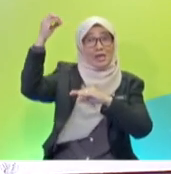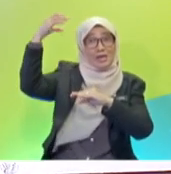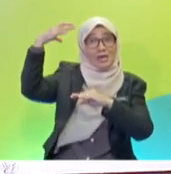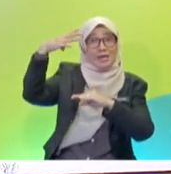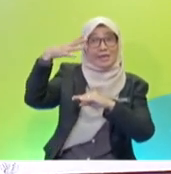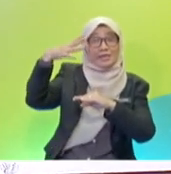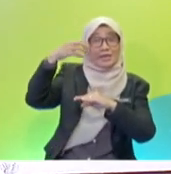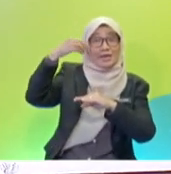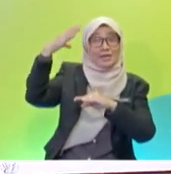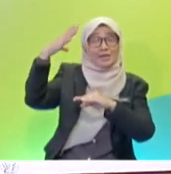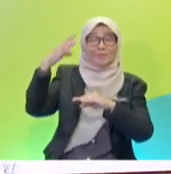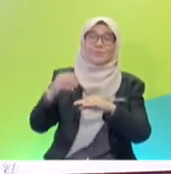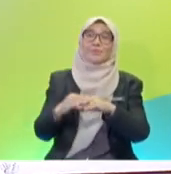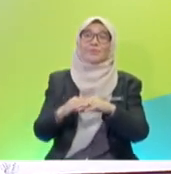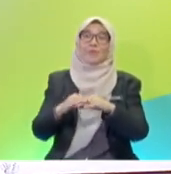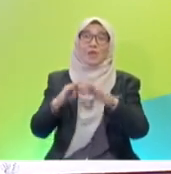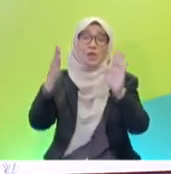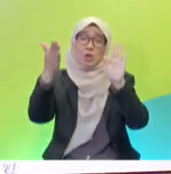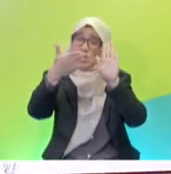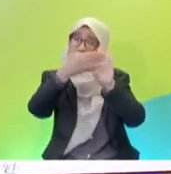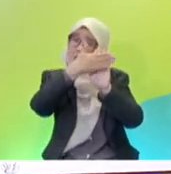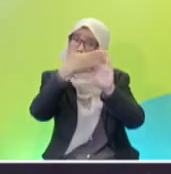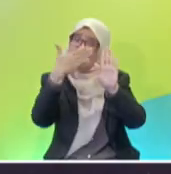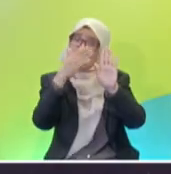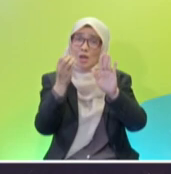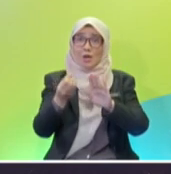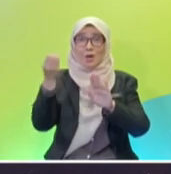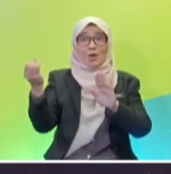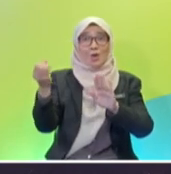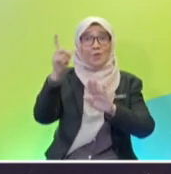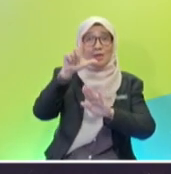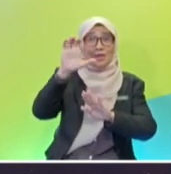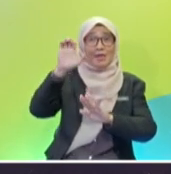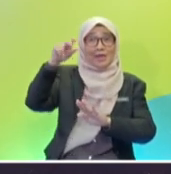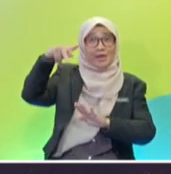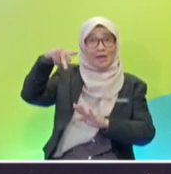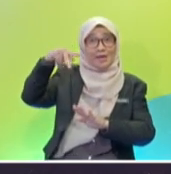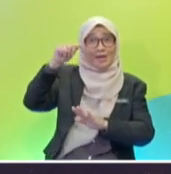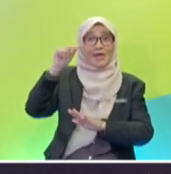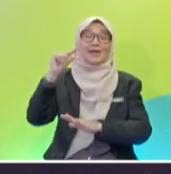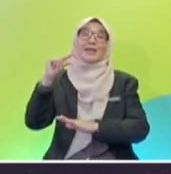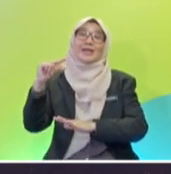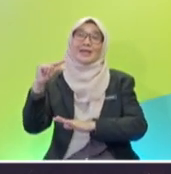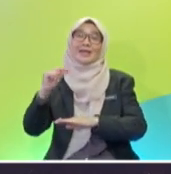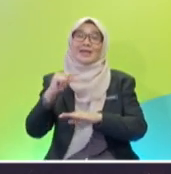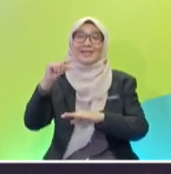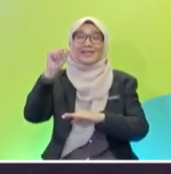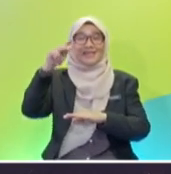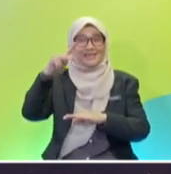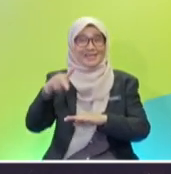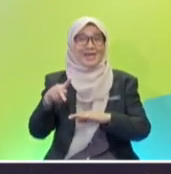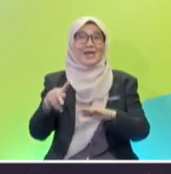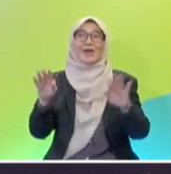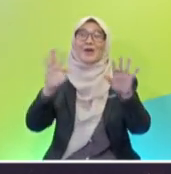cahaya dihalang objek legap terbentuk bayang-bayang. Oh, baiklah.